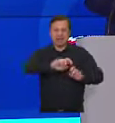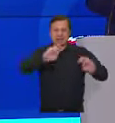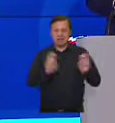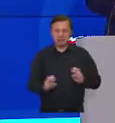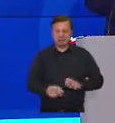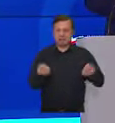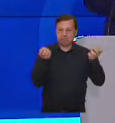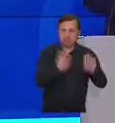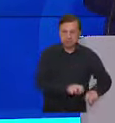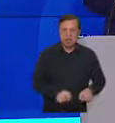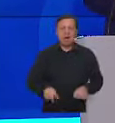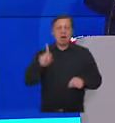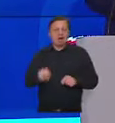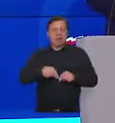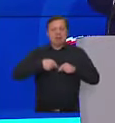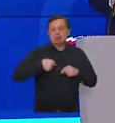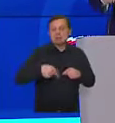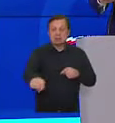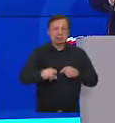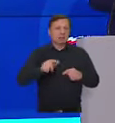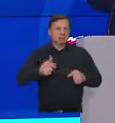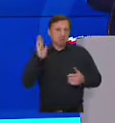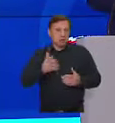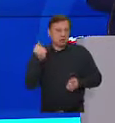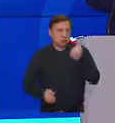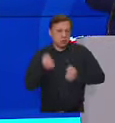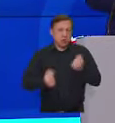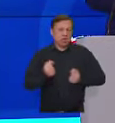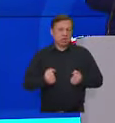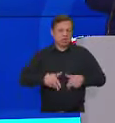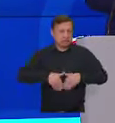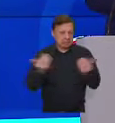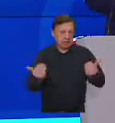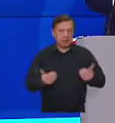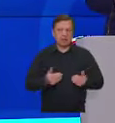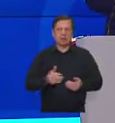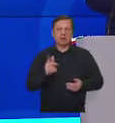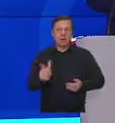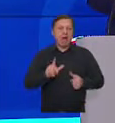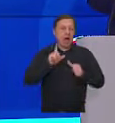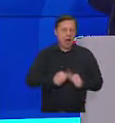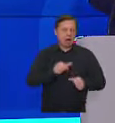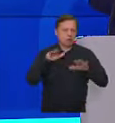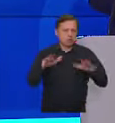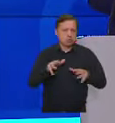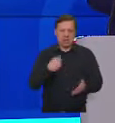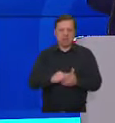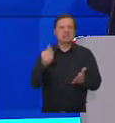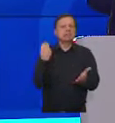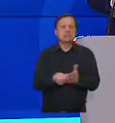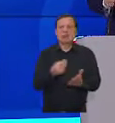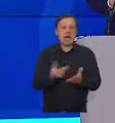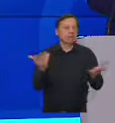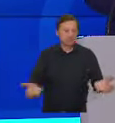trudnych dniach i tygodniach uzewnętrzniają się różne odruchy, bardzo piękne, bardzo cenne i one